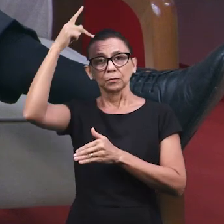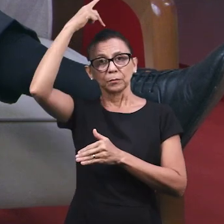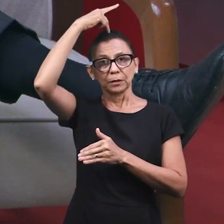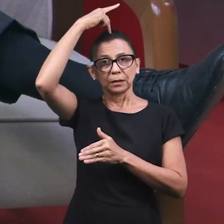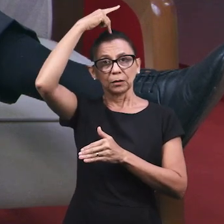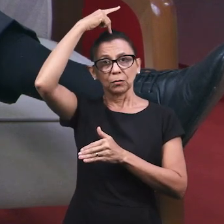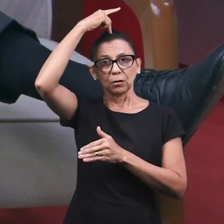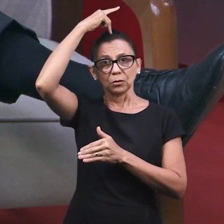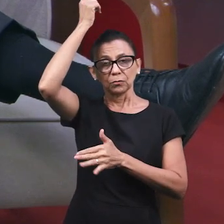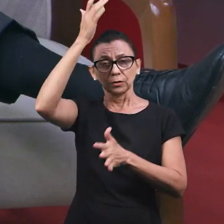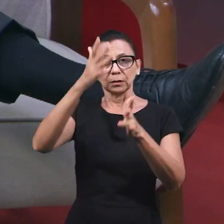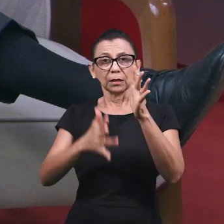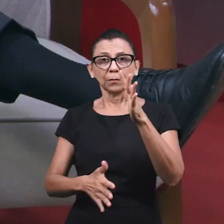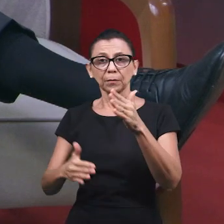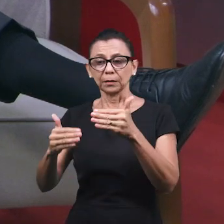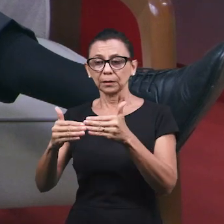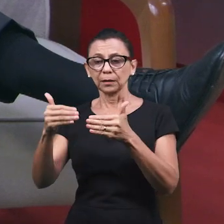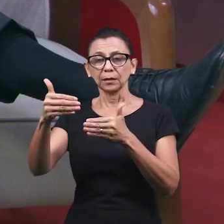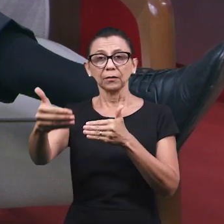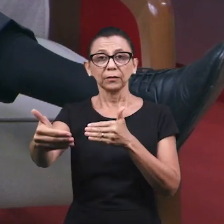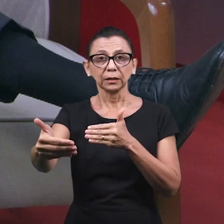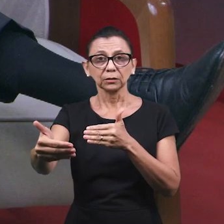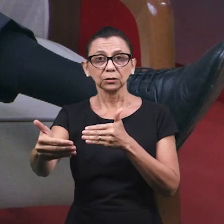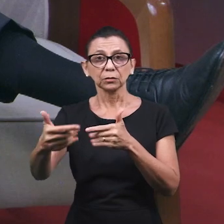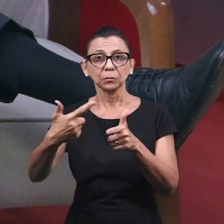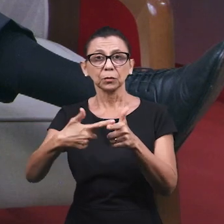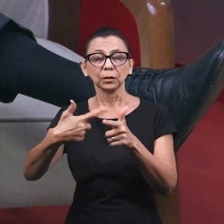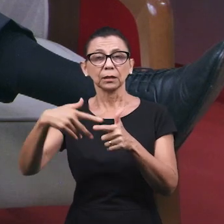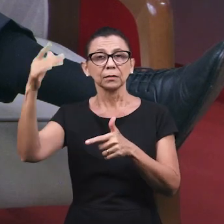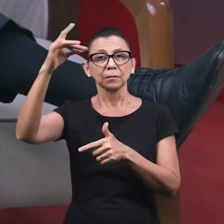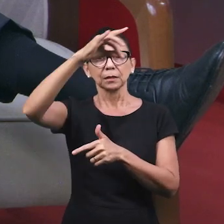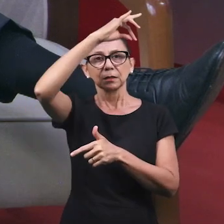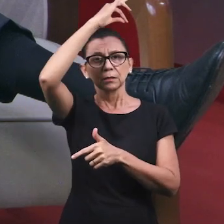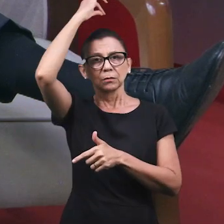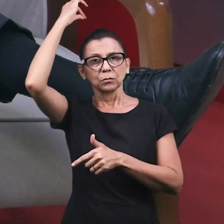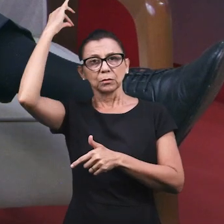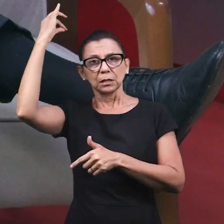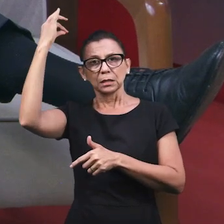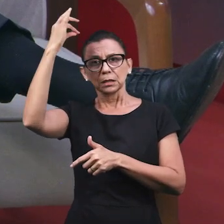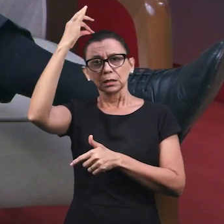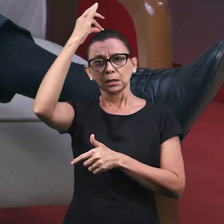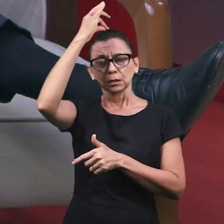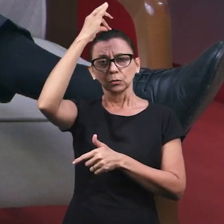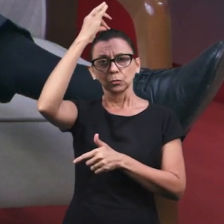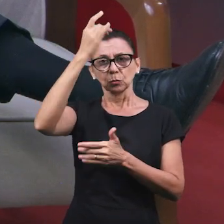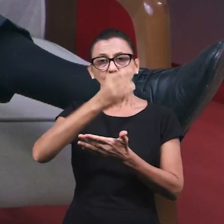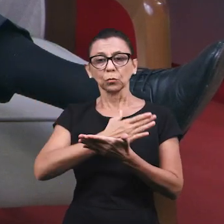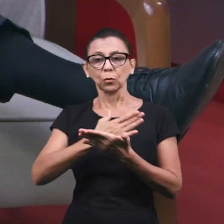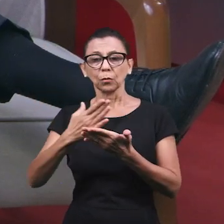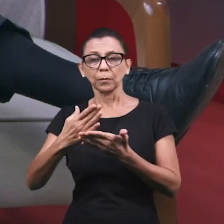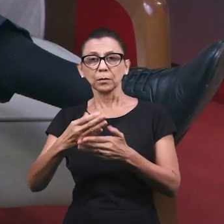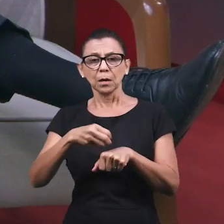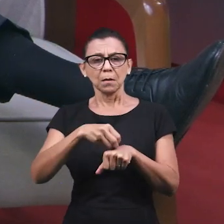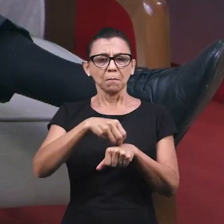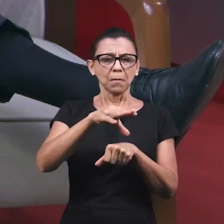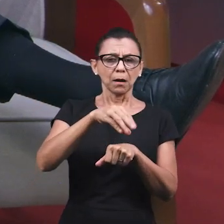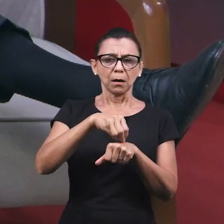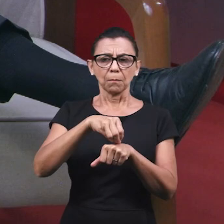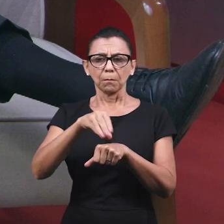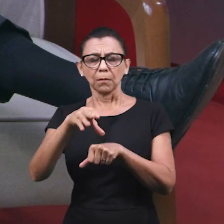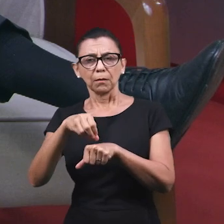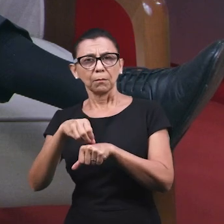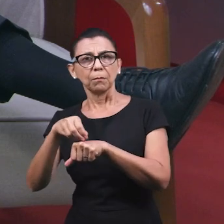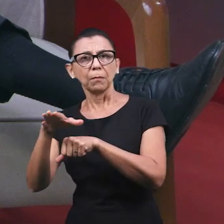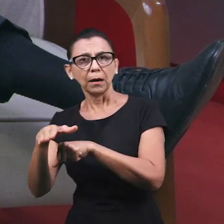depuis la Pentecôte. Parce qu'à partir de la Pentecôte, le Saint-Esprit a commencé à enseigner, il a passé à transmettre toutes les